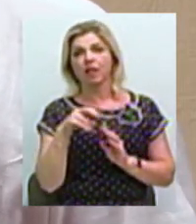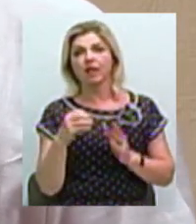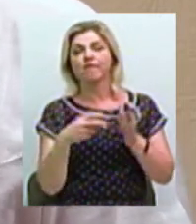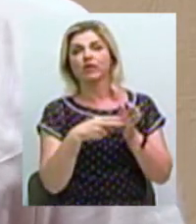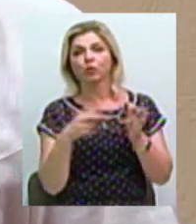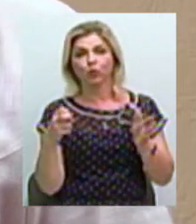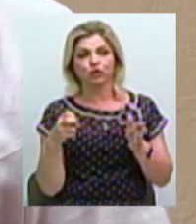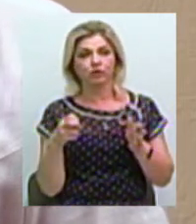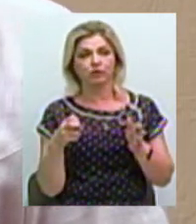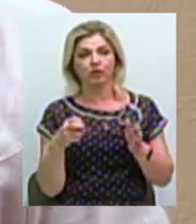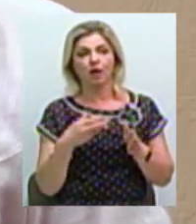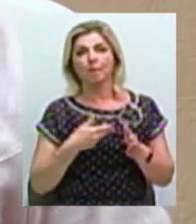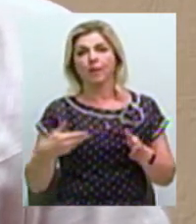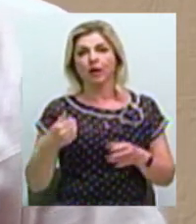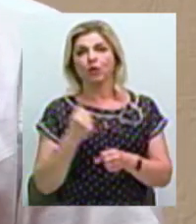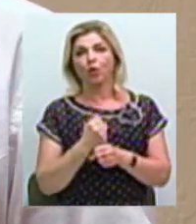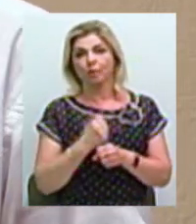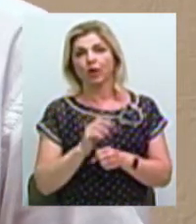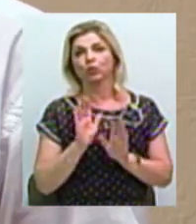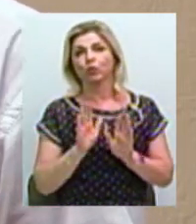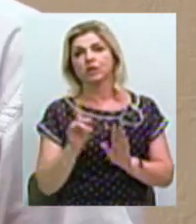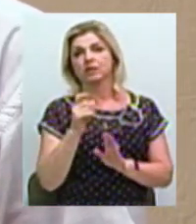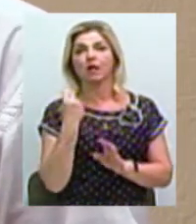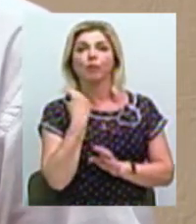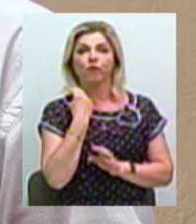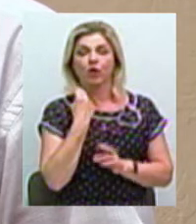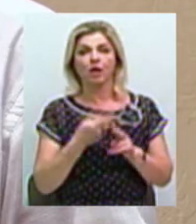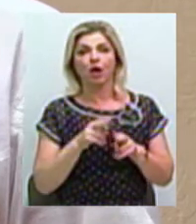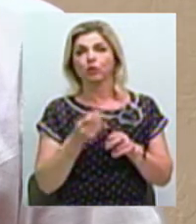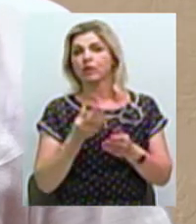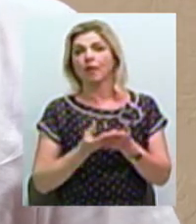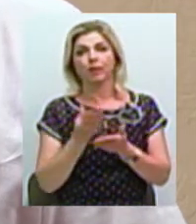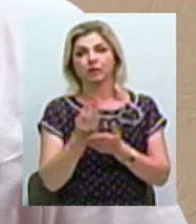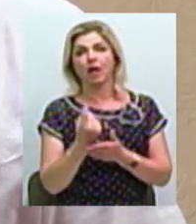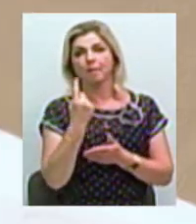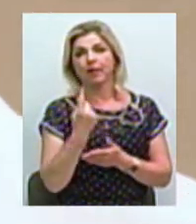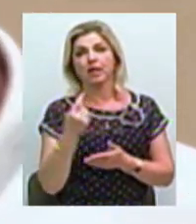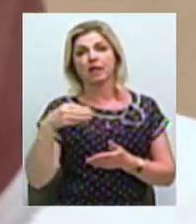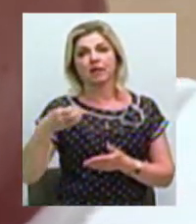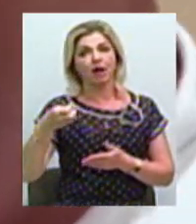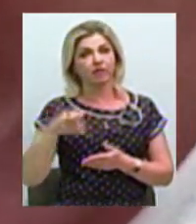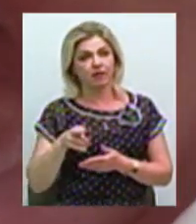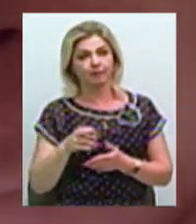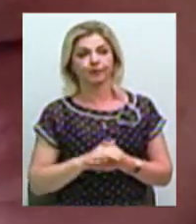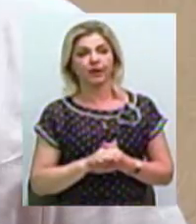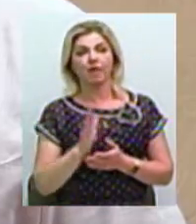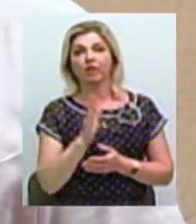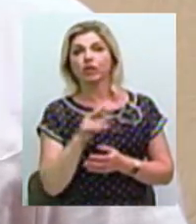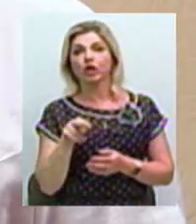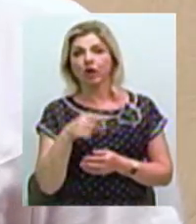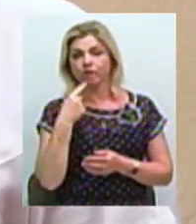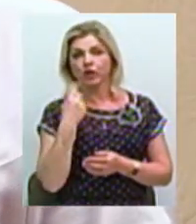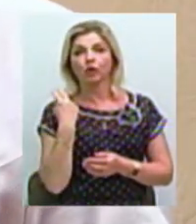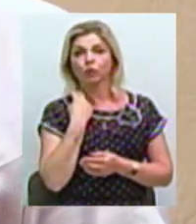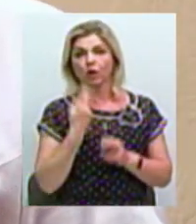ми робили тільки за заборгованість, яка була непогашена станом на 1 травня. Валентин Лінченко каже, борг саме